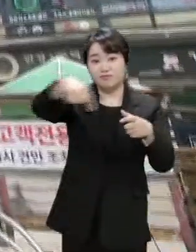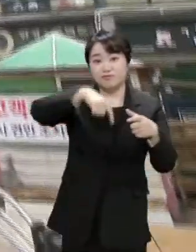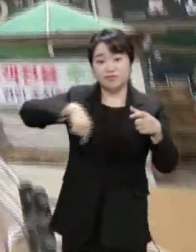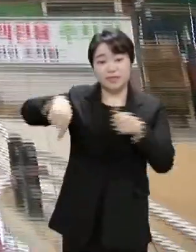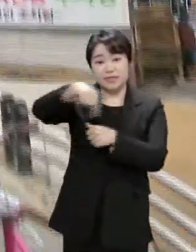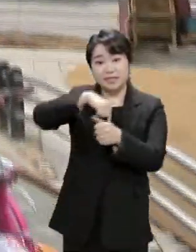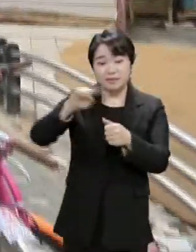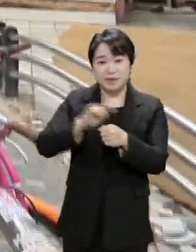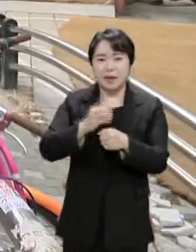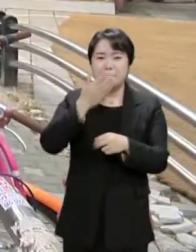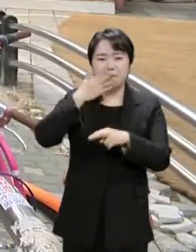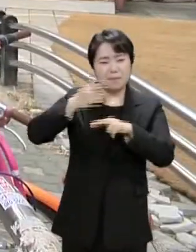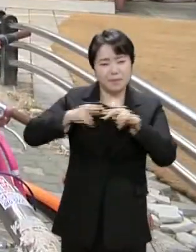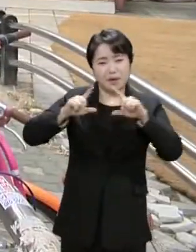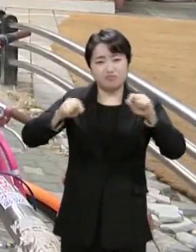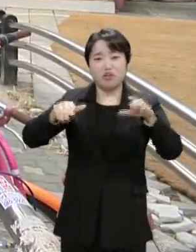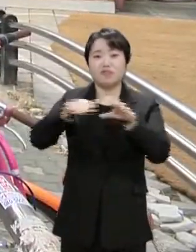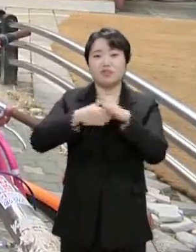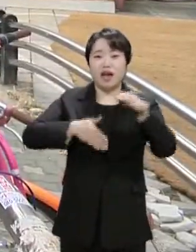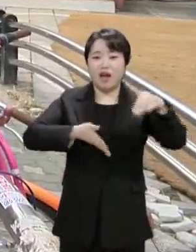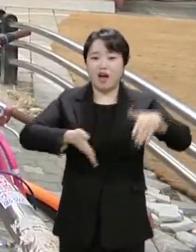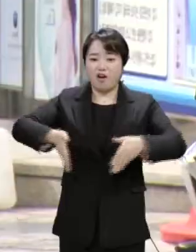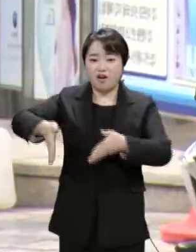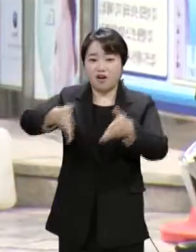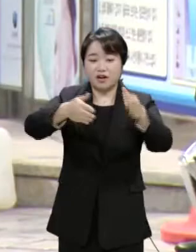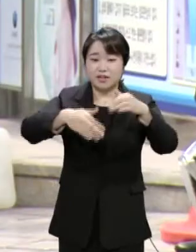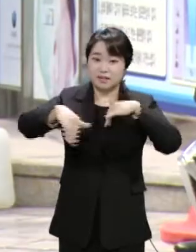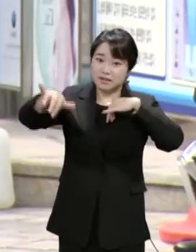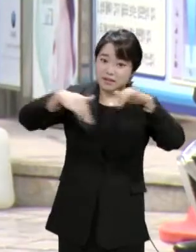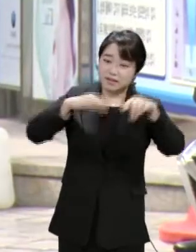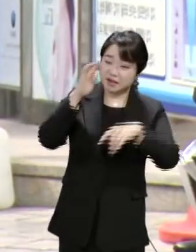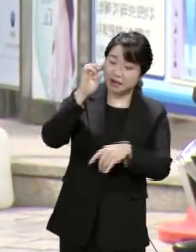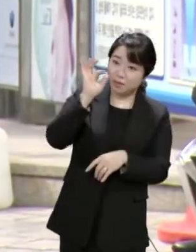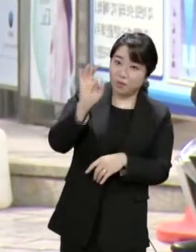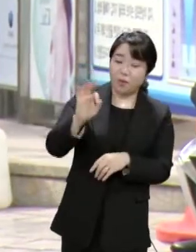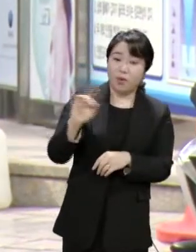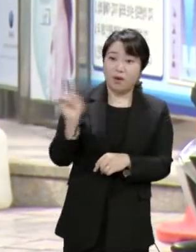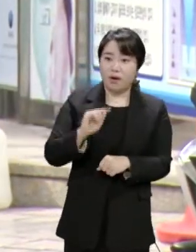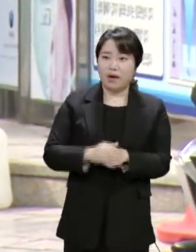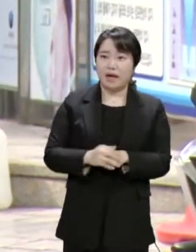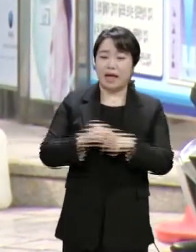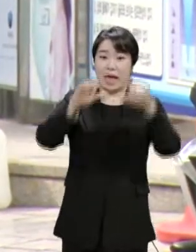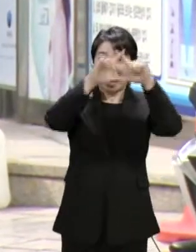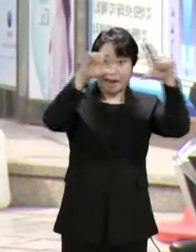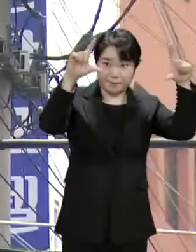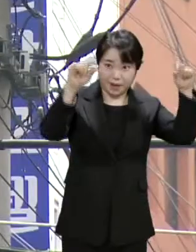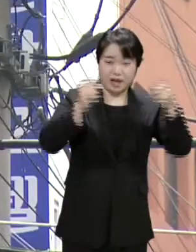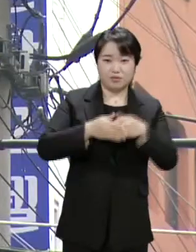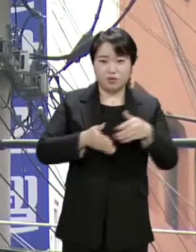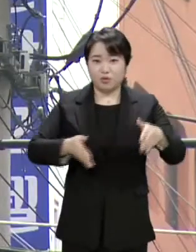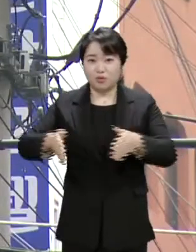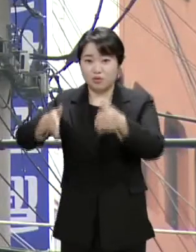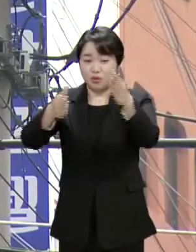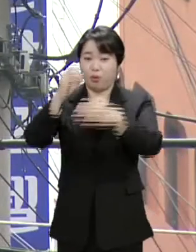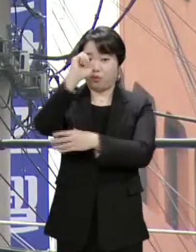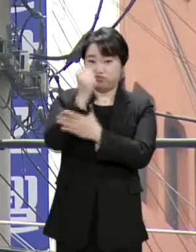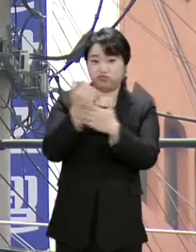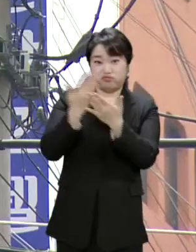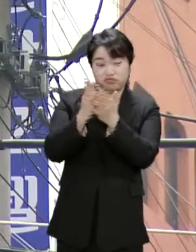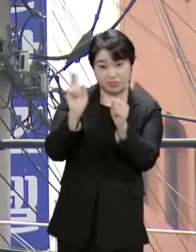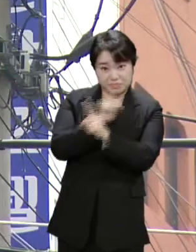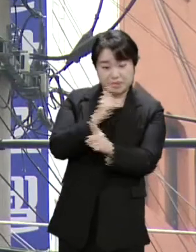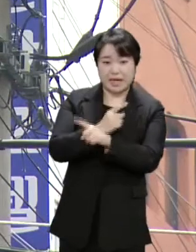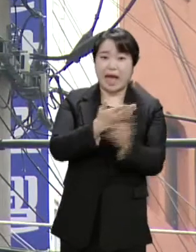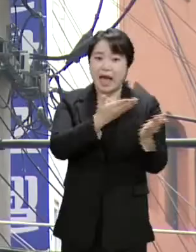음식 문화거리를 조성한다던 장안평역 인근의 먹자 골목. 간판과 노후도로를 정비하고